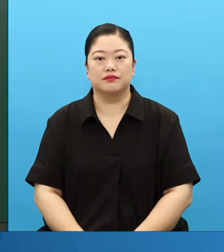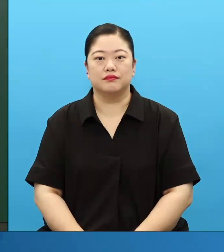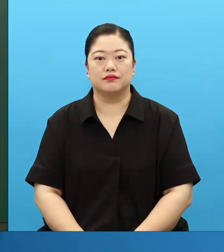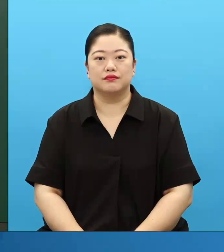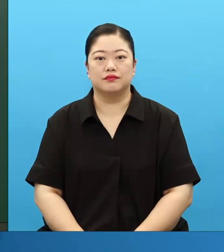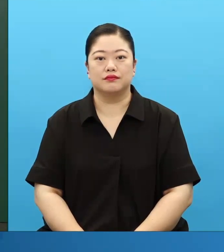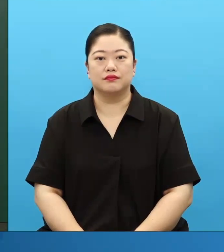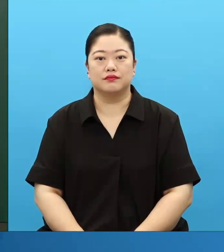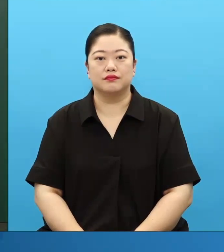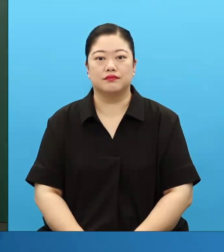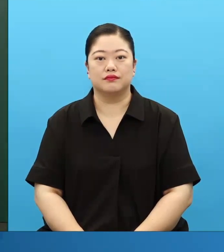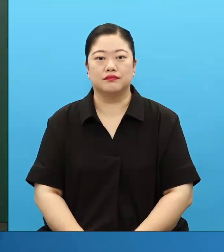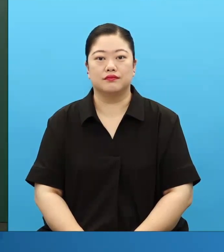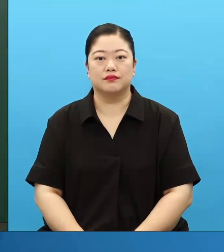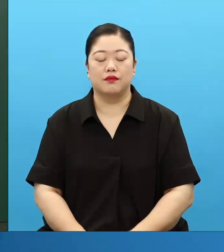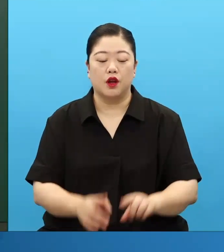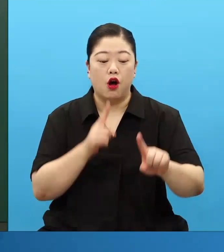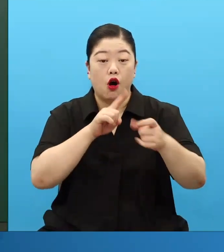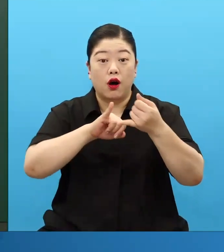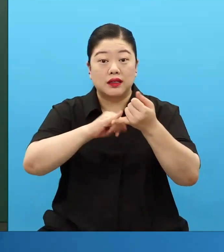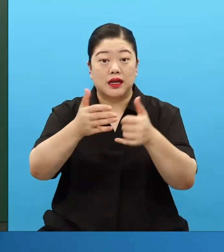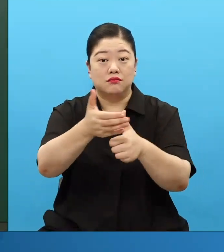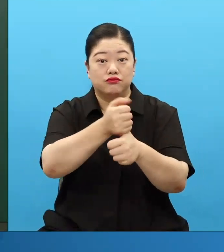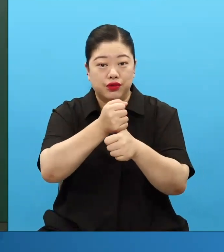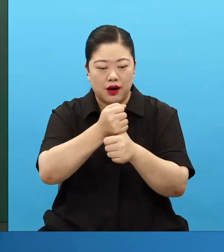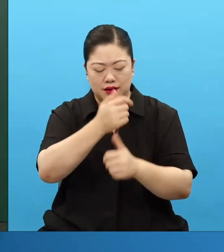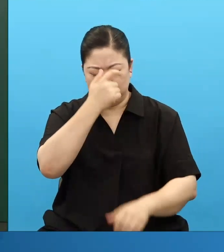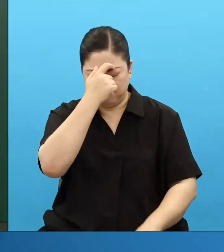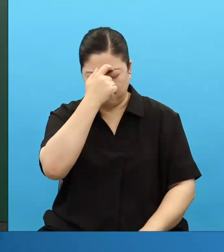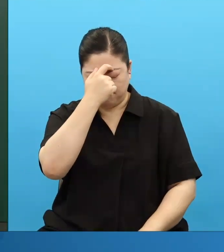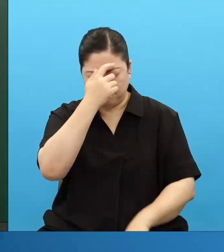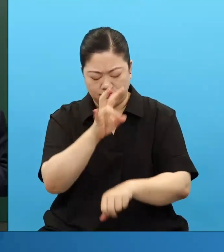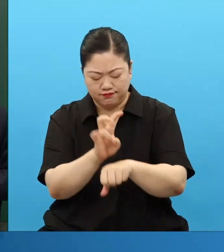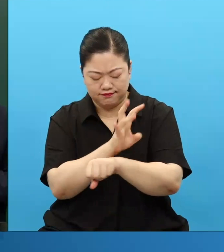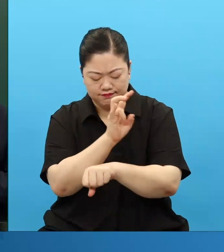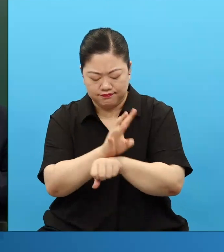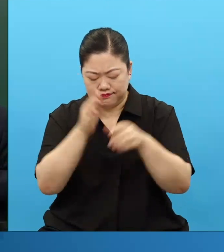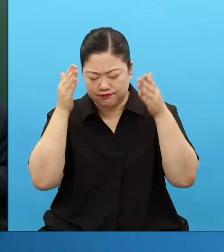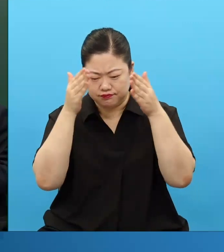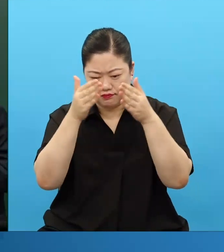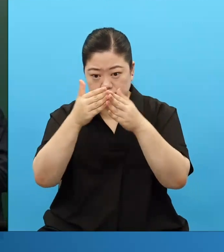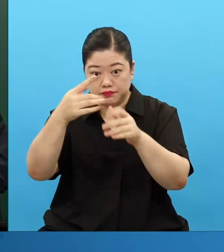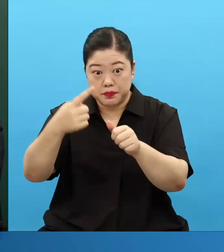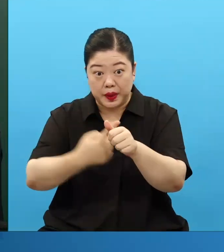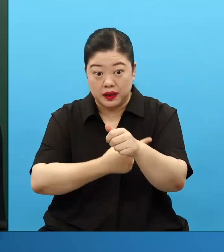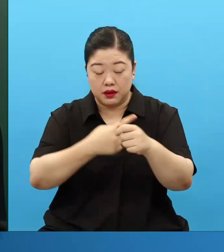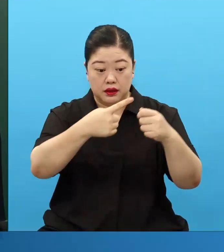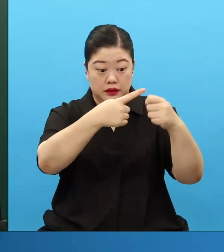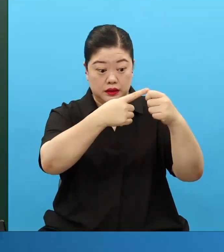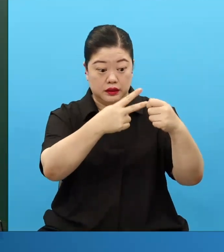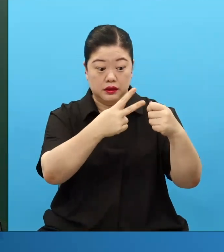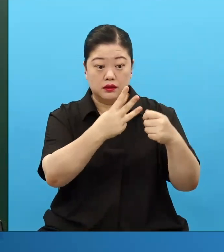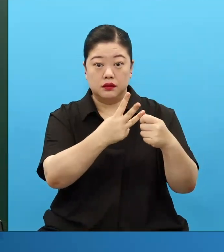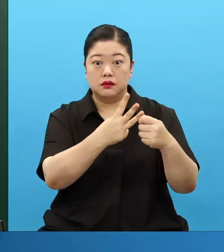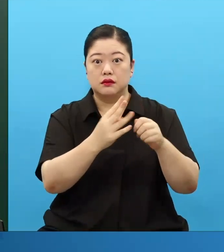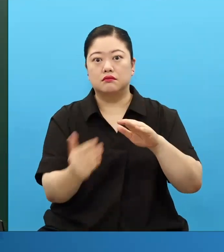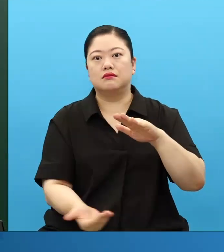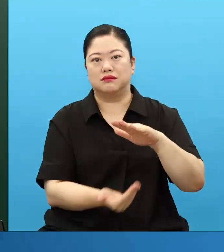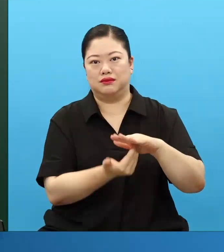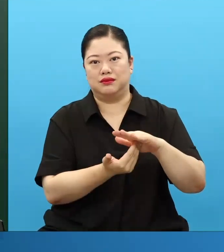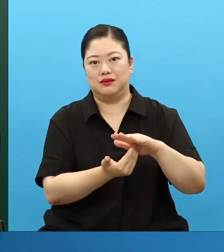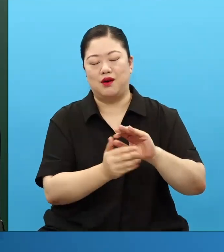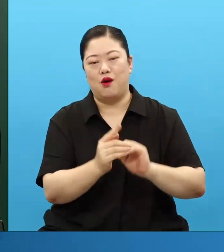보좌화되는 역사가 나시. That the works of having the throne established in you arise. 구원 못 받은 사람하고는 전혀 상관없는 얘기입니다. That it's something that has nothing